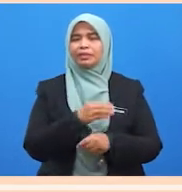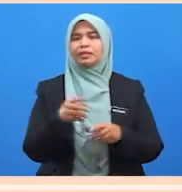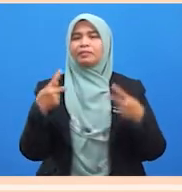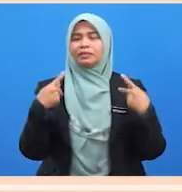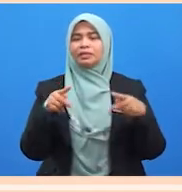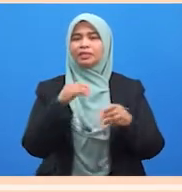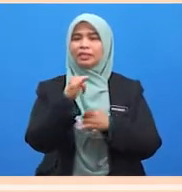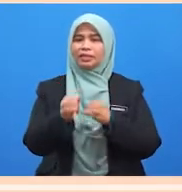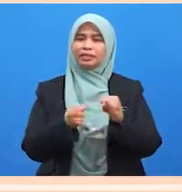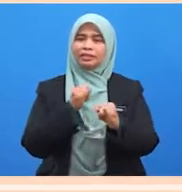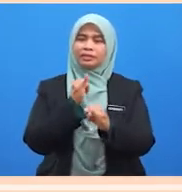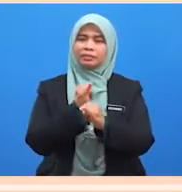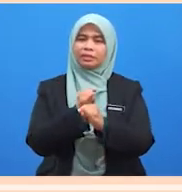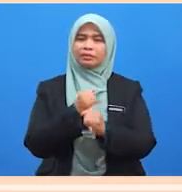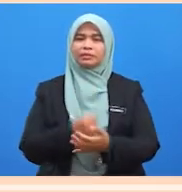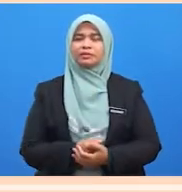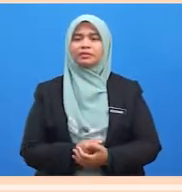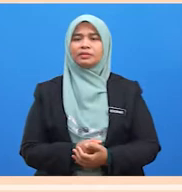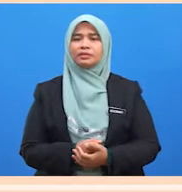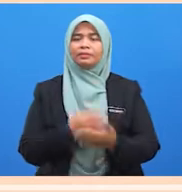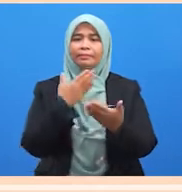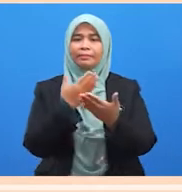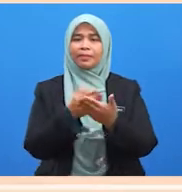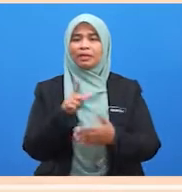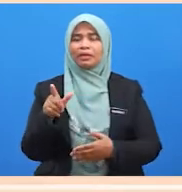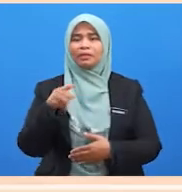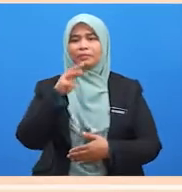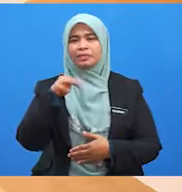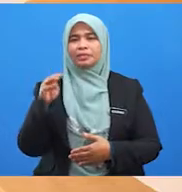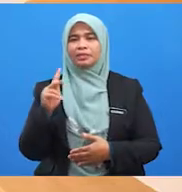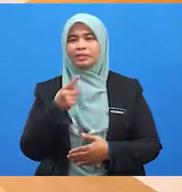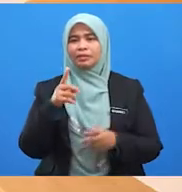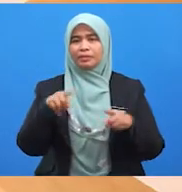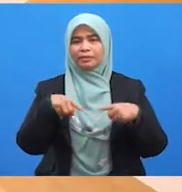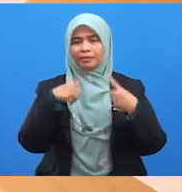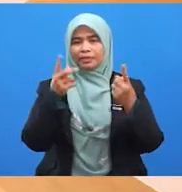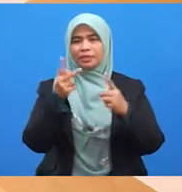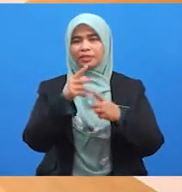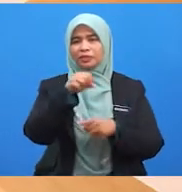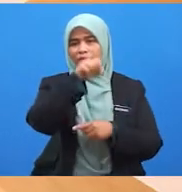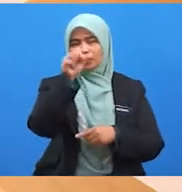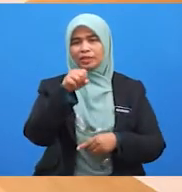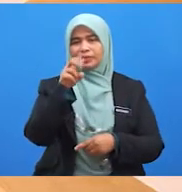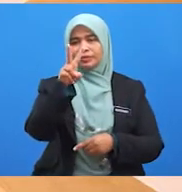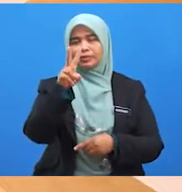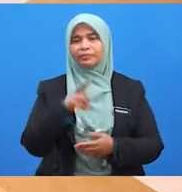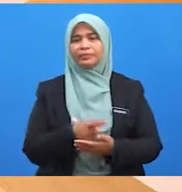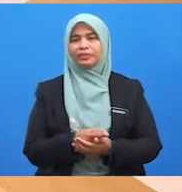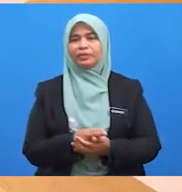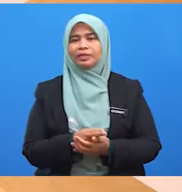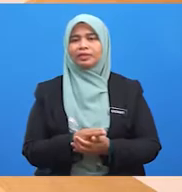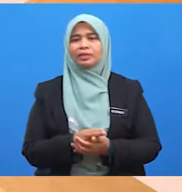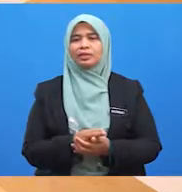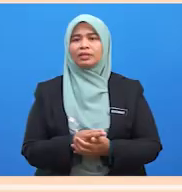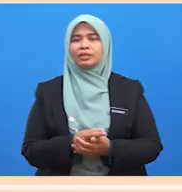tempatan dan pasaran antarabangsa. Baiklah murid-murid, kita pergi kepada soalan pendek yang